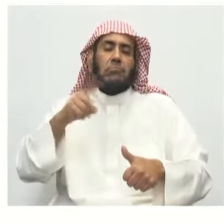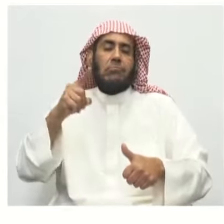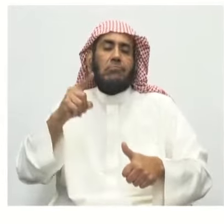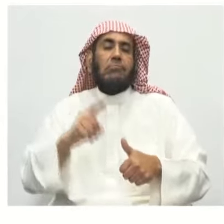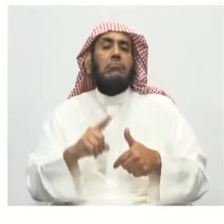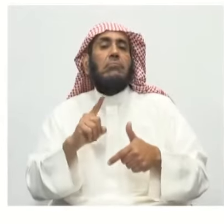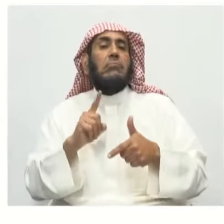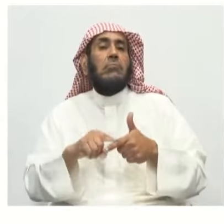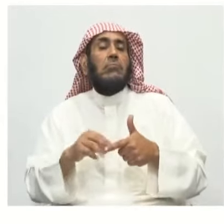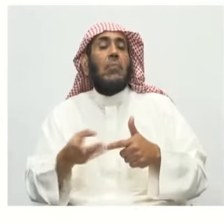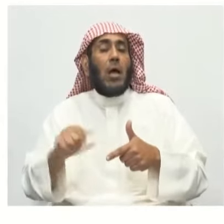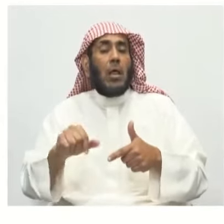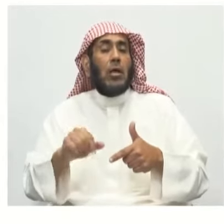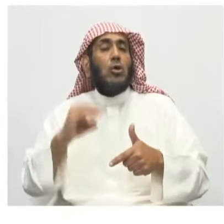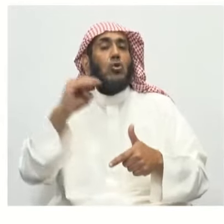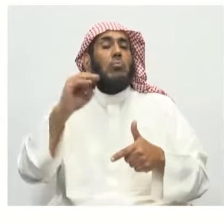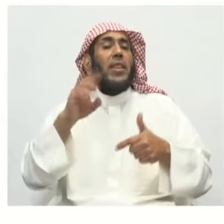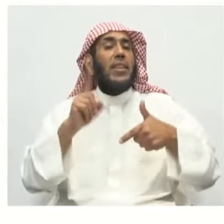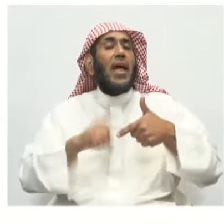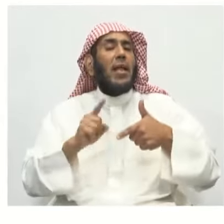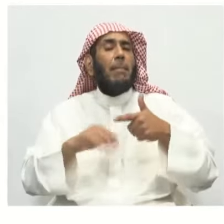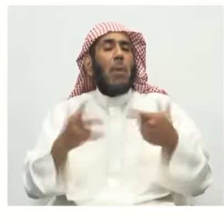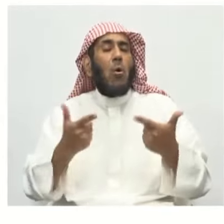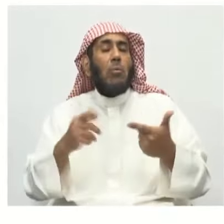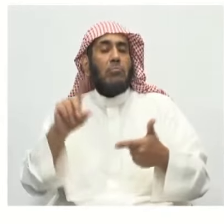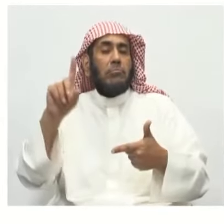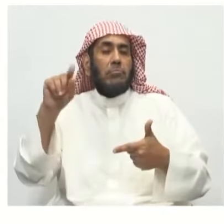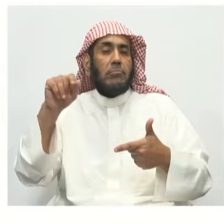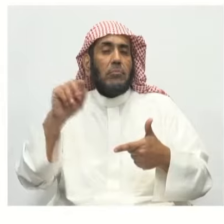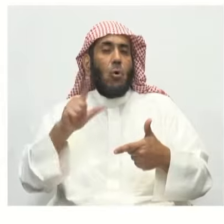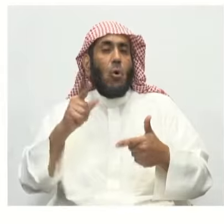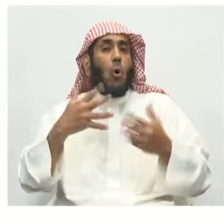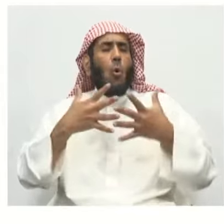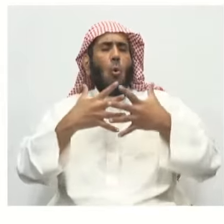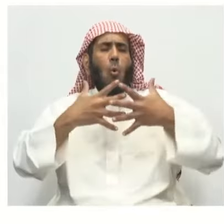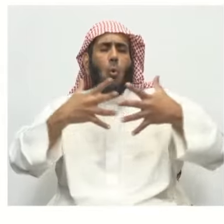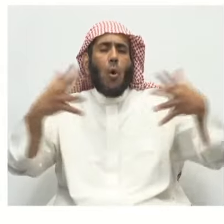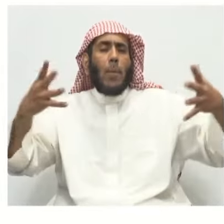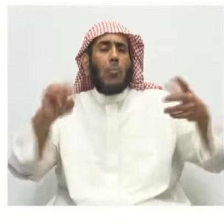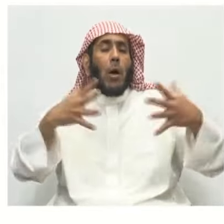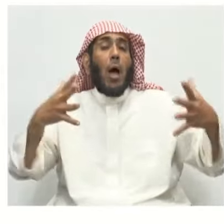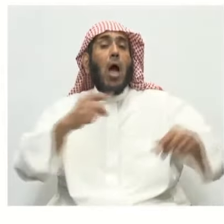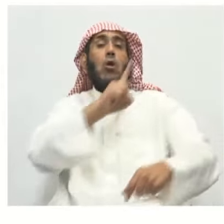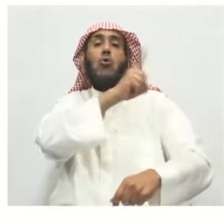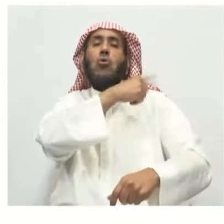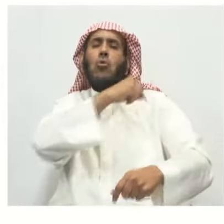جميل ايضا الجمله الثانيه احسنتم وهو كبيره من كبائر